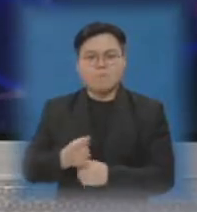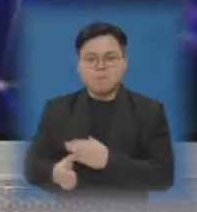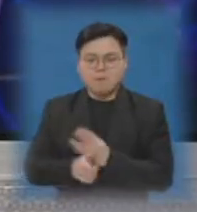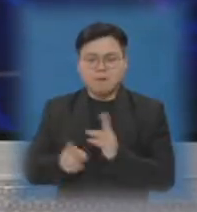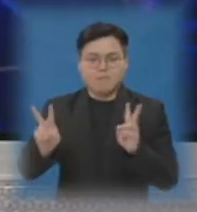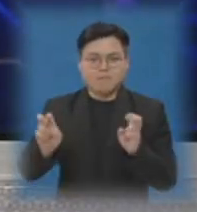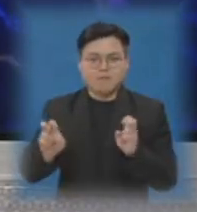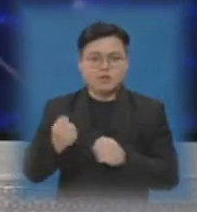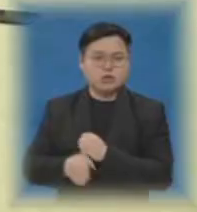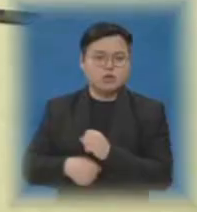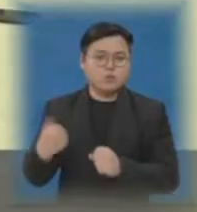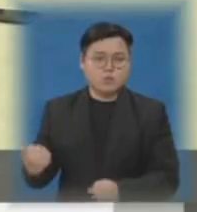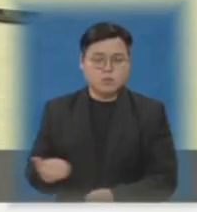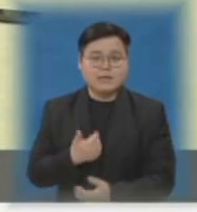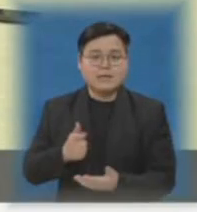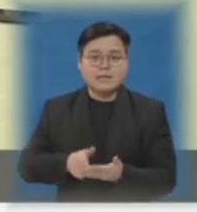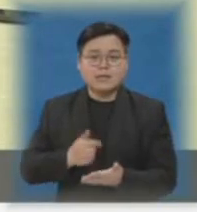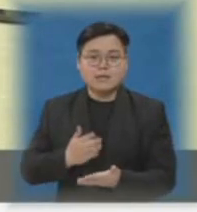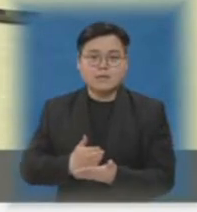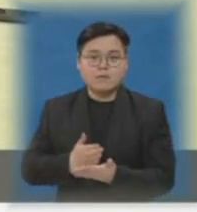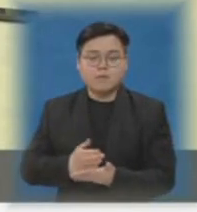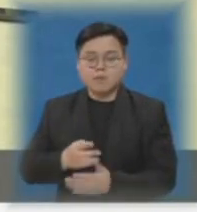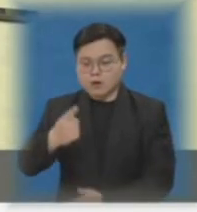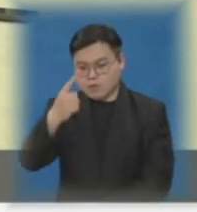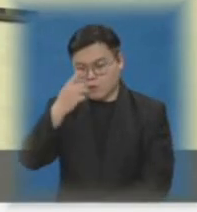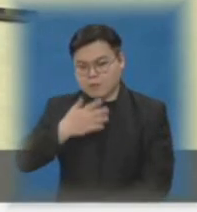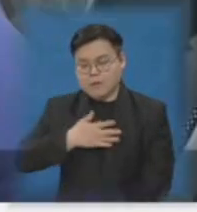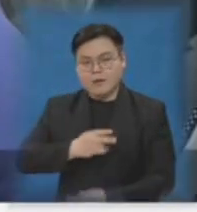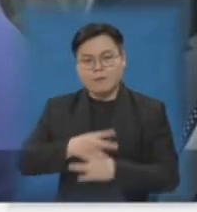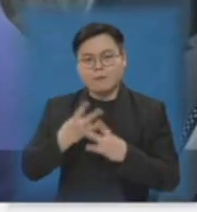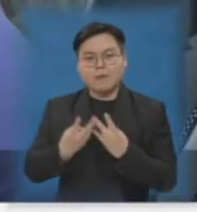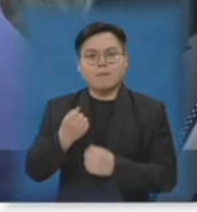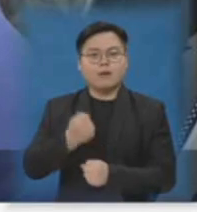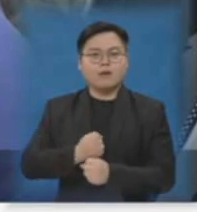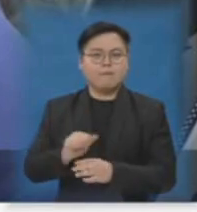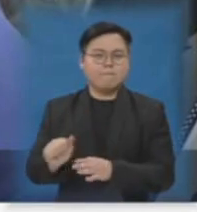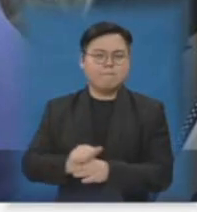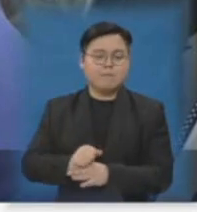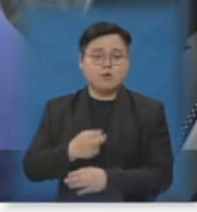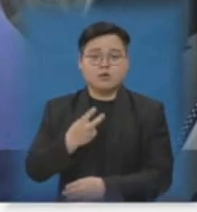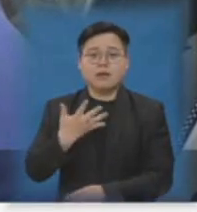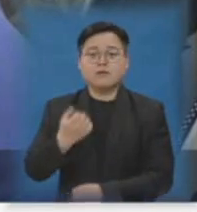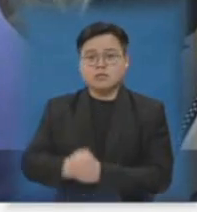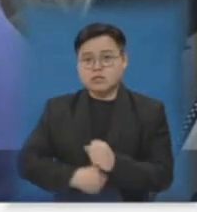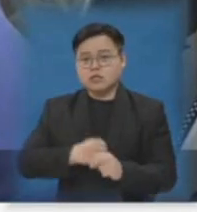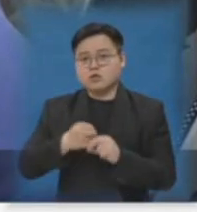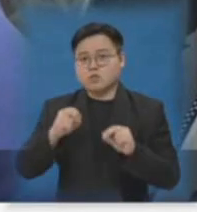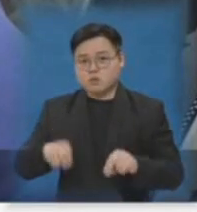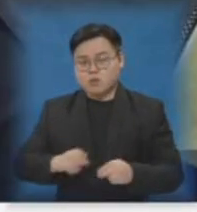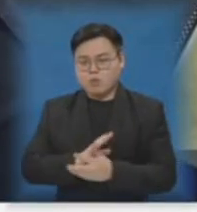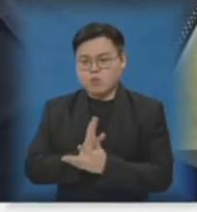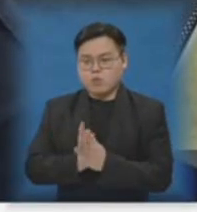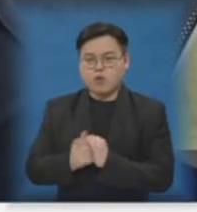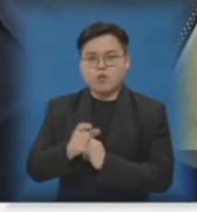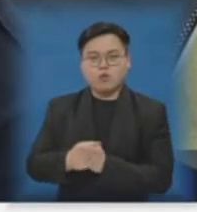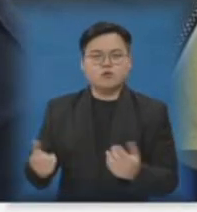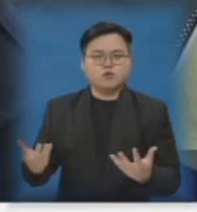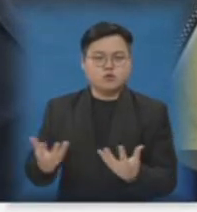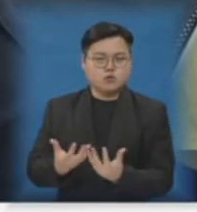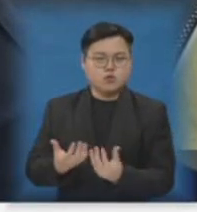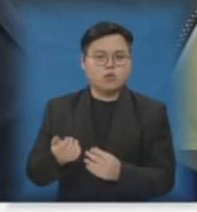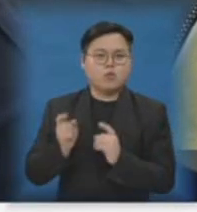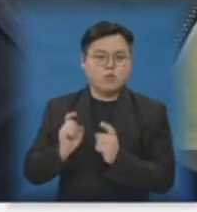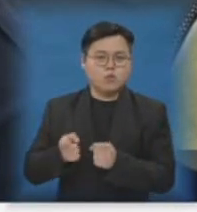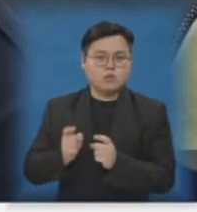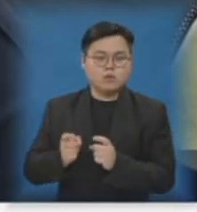байна. Монгол улсад нийгмийн ажилтныг бэлтгэж эхлээд 25 жил болж байгаа хэдий хэрэгцээ шаардлага маш их байгаа юм а. Зочрын цаг